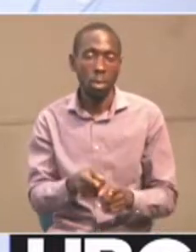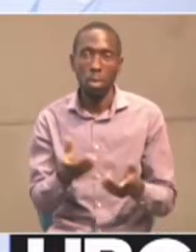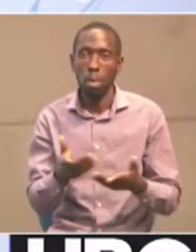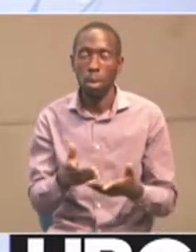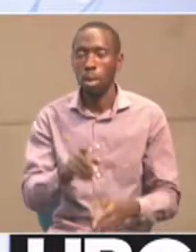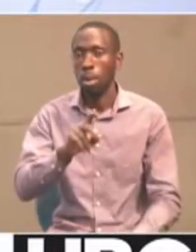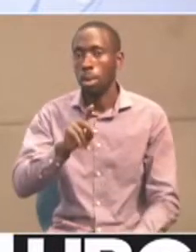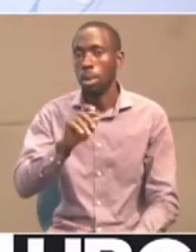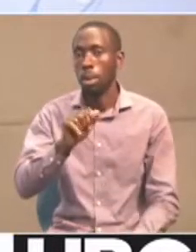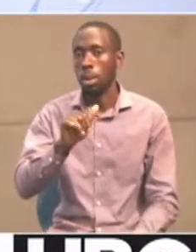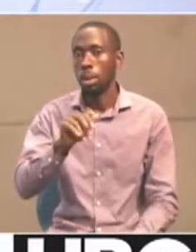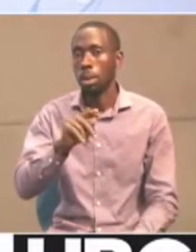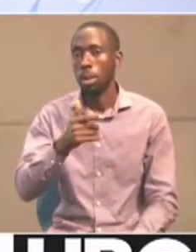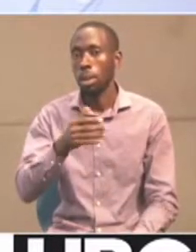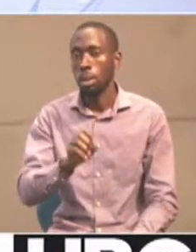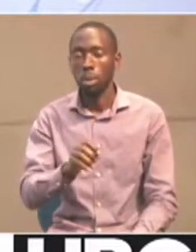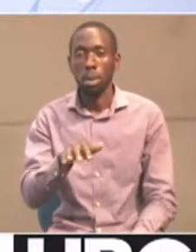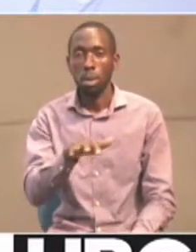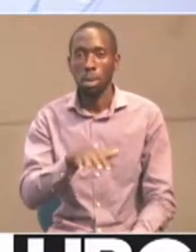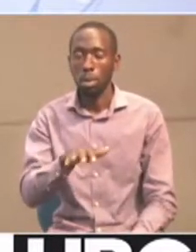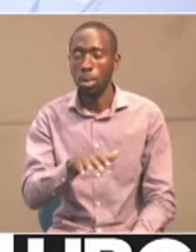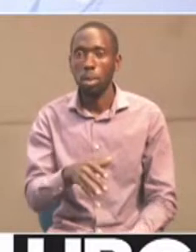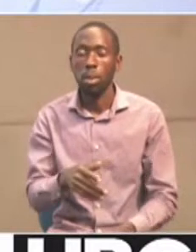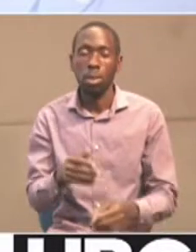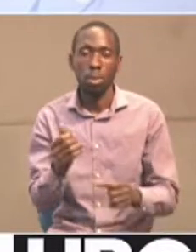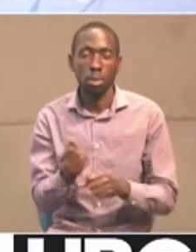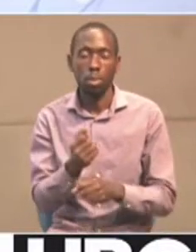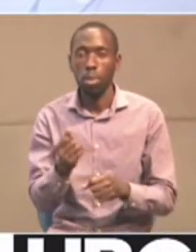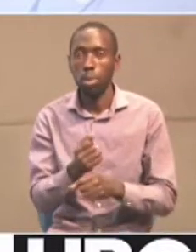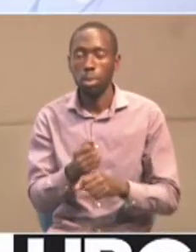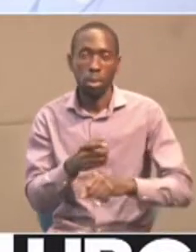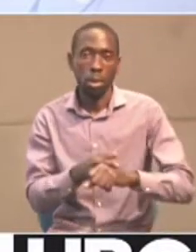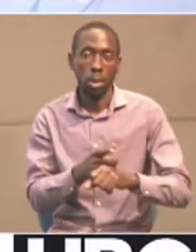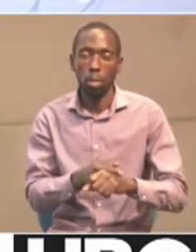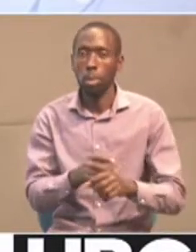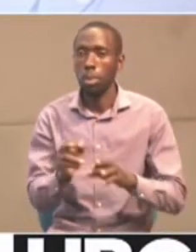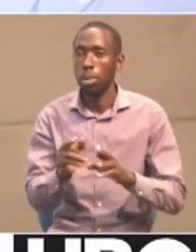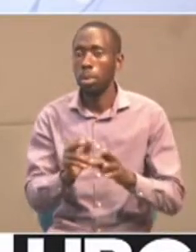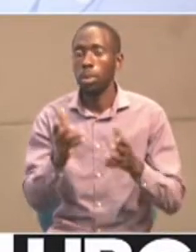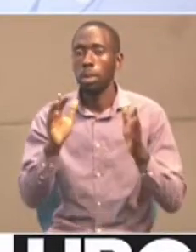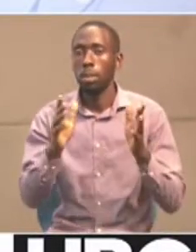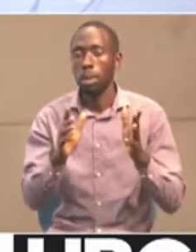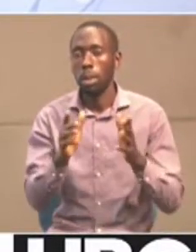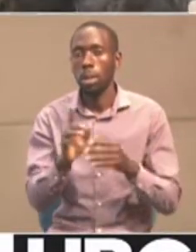nga bakola bye bimu ku bye bakola nga betegekera okujaguza olunaku lwa Telesita.